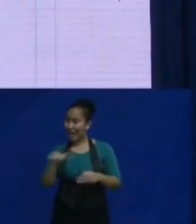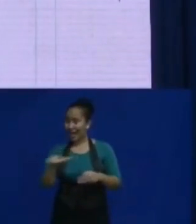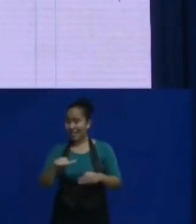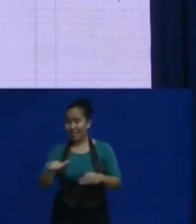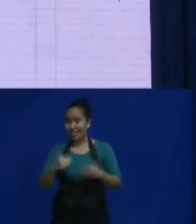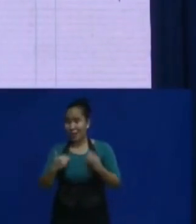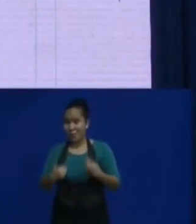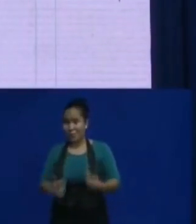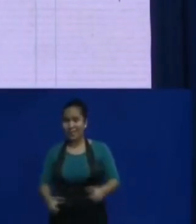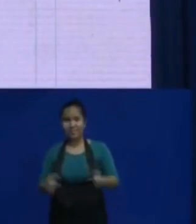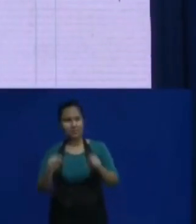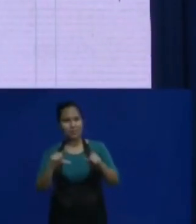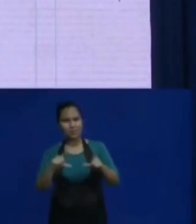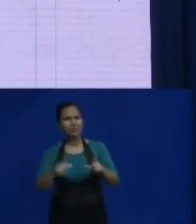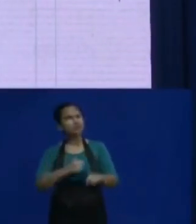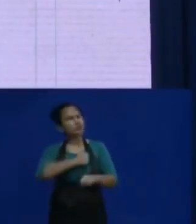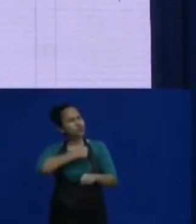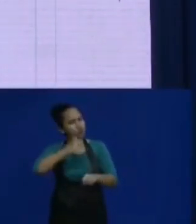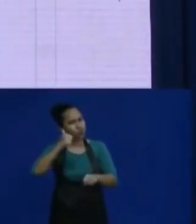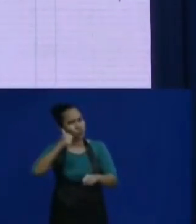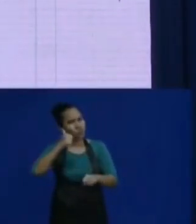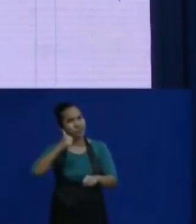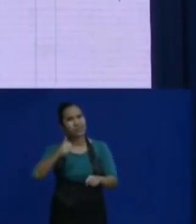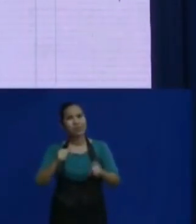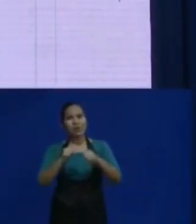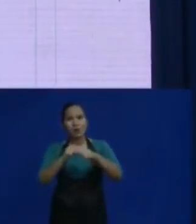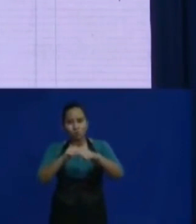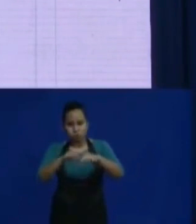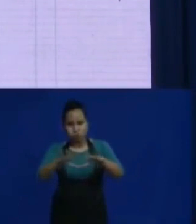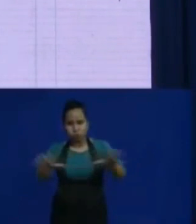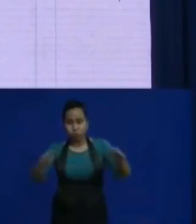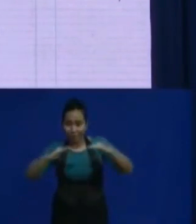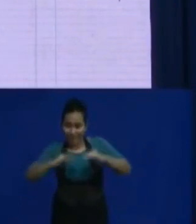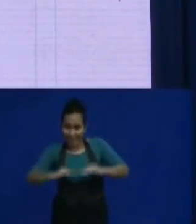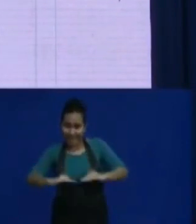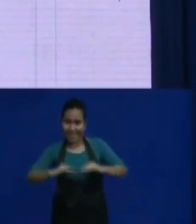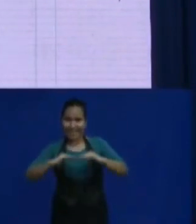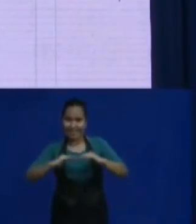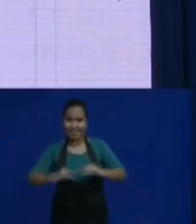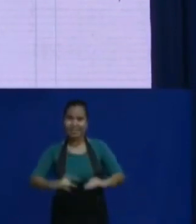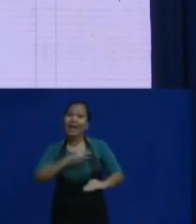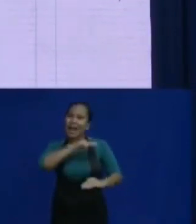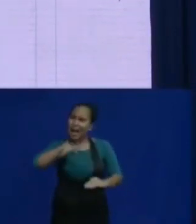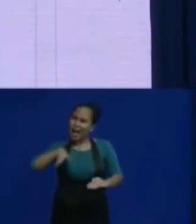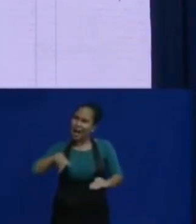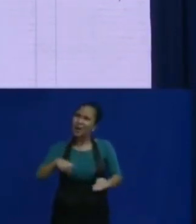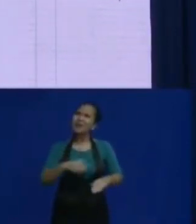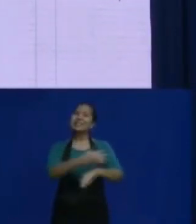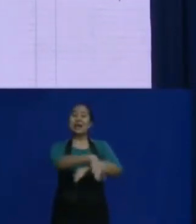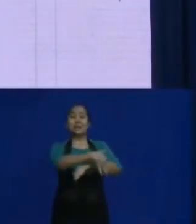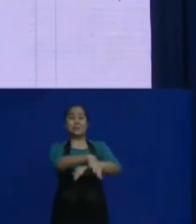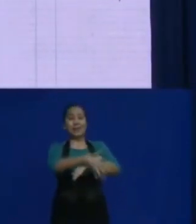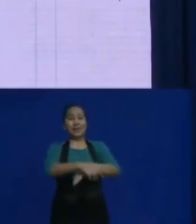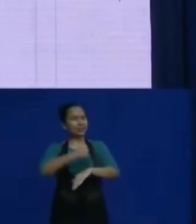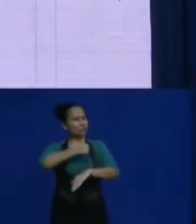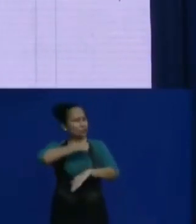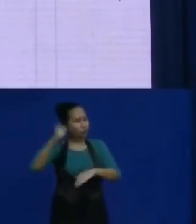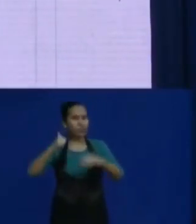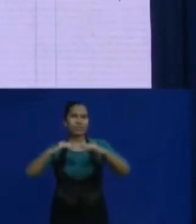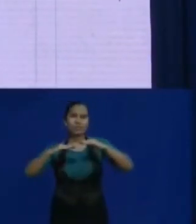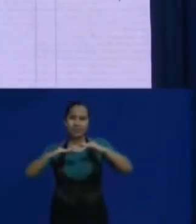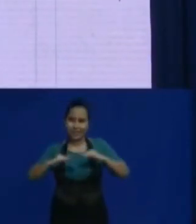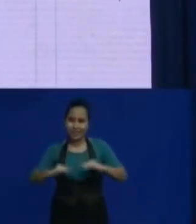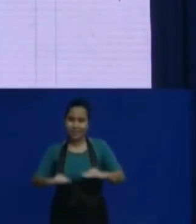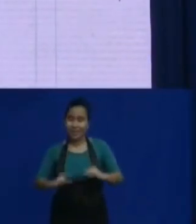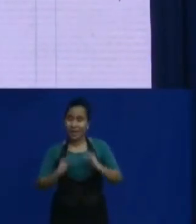was een heel goed contained outbreak. En dat, daar kunnen we ons eigenlijk heel blij om zijn dat die zo goed contained is. Want